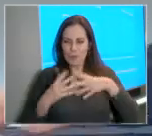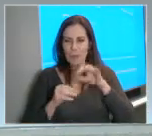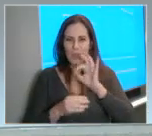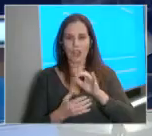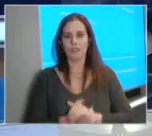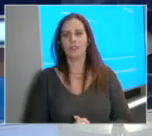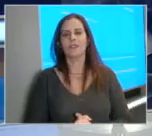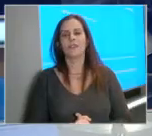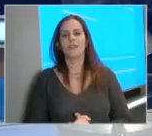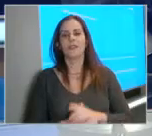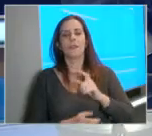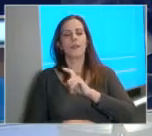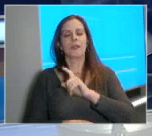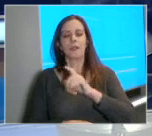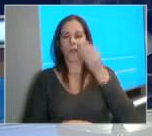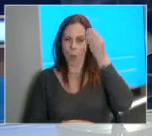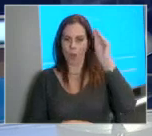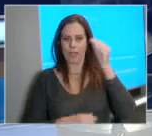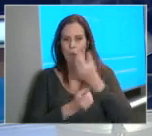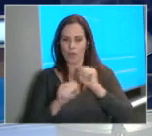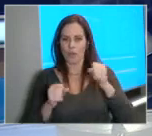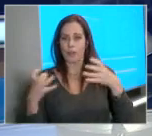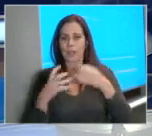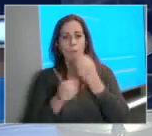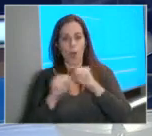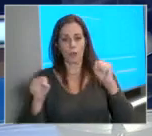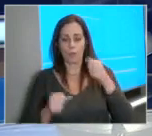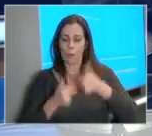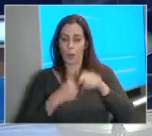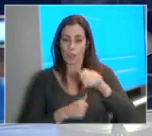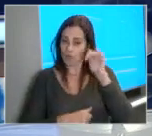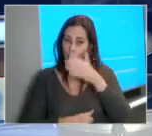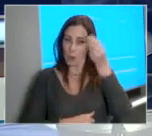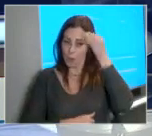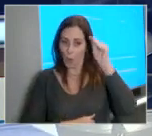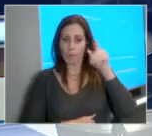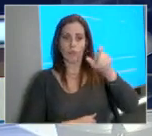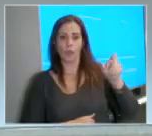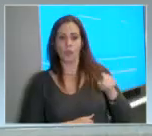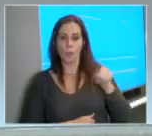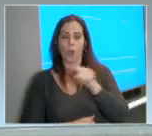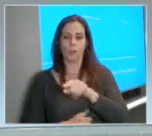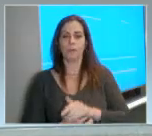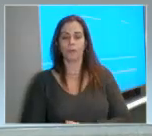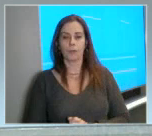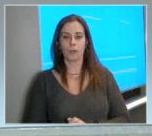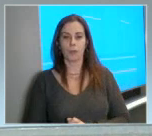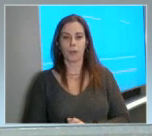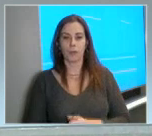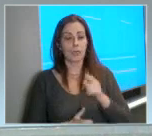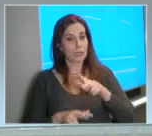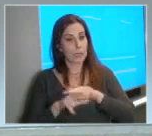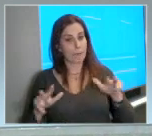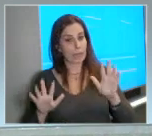העבודה. חבר מועצת עיר מטעם מודיעין חופשית, מועמד ברשימת המחנה הדמוקרטי בבחירות לכנסת. שלום. שלום, בוקר טוב. טוב, חברים, זה